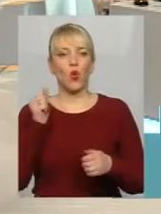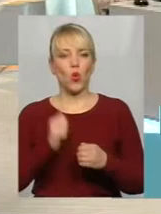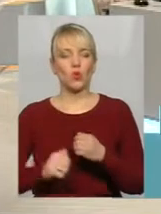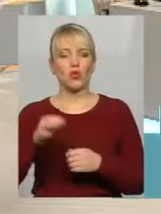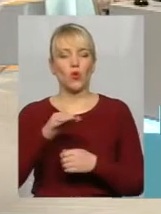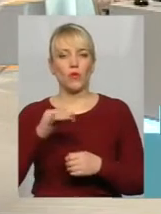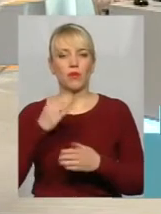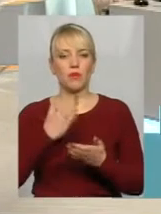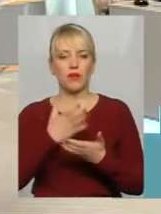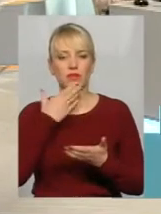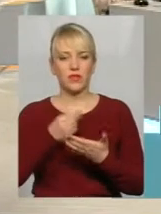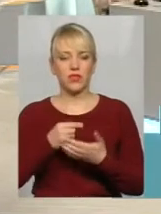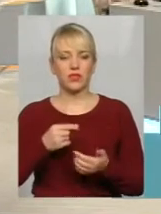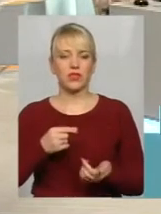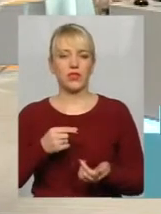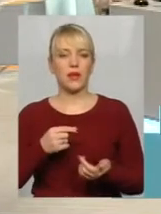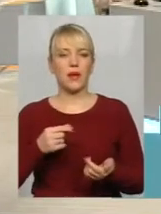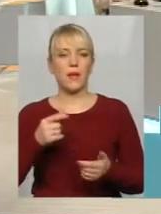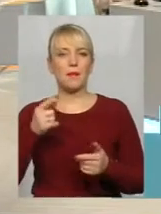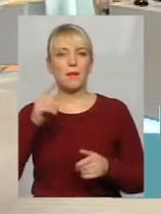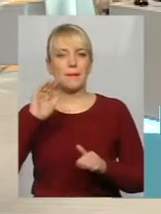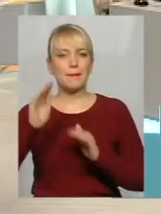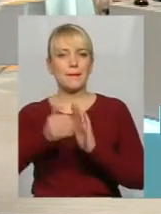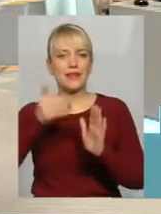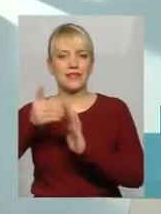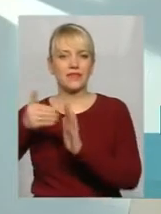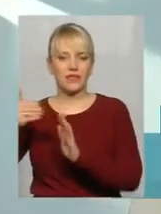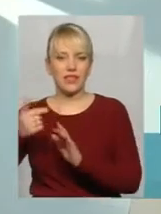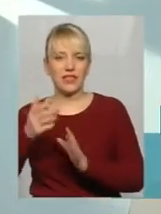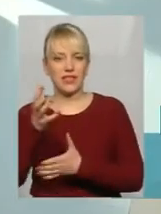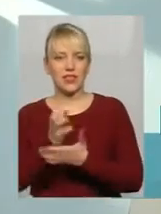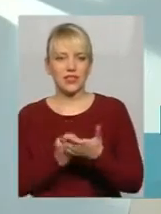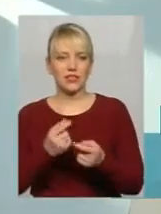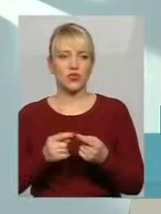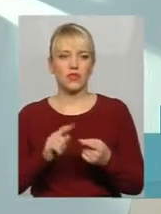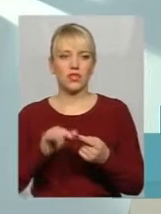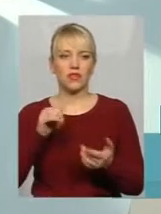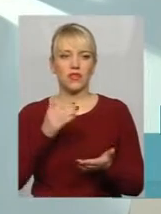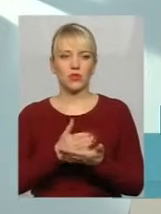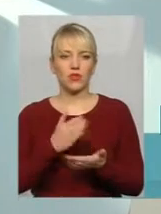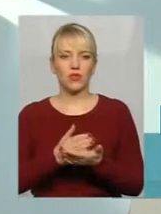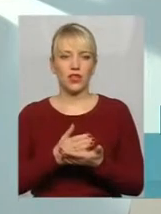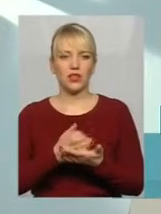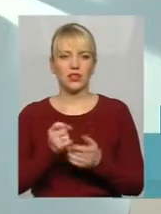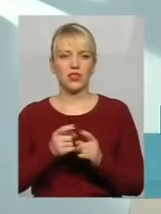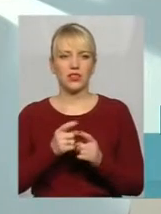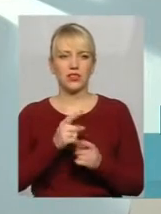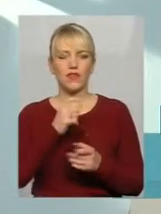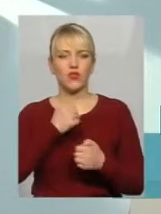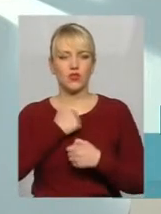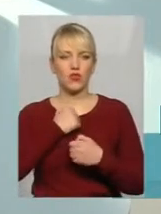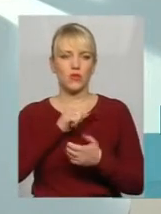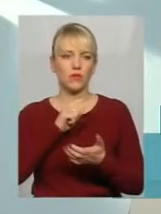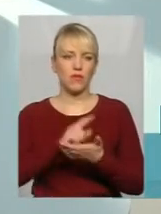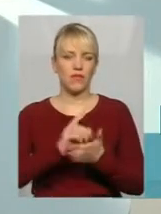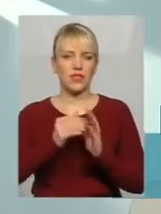область має свій відповідний призовний ресурс, на обліку якого перебувають відповідні категорії військовозобов'язаних,